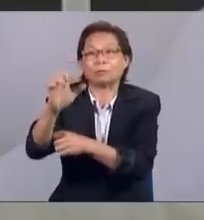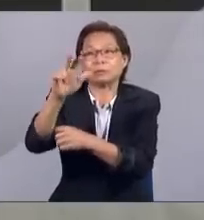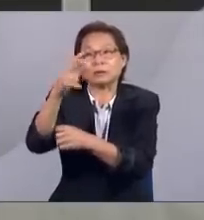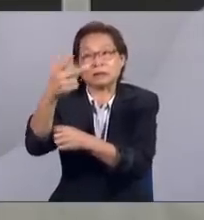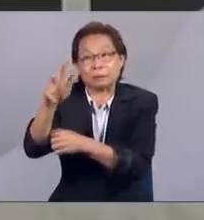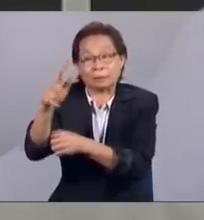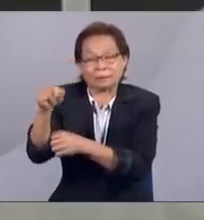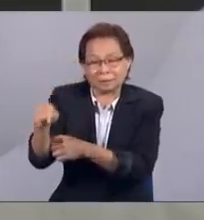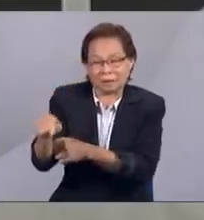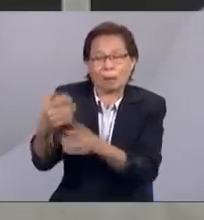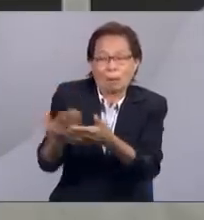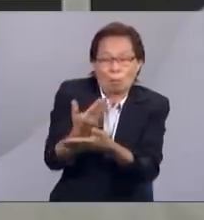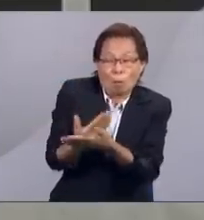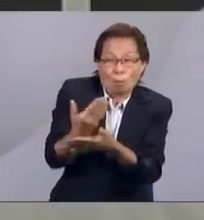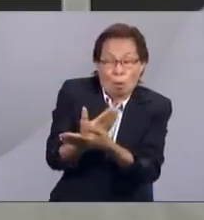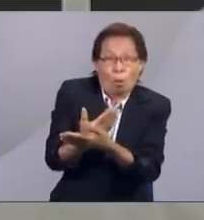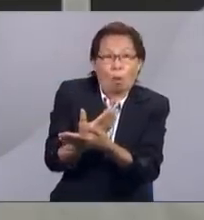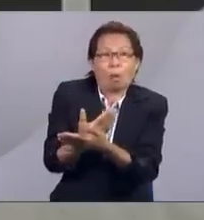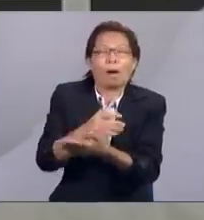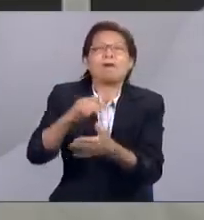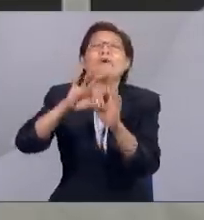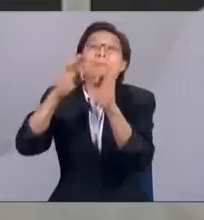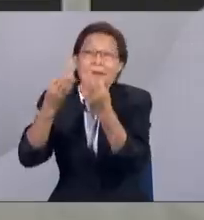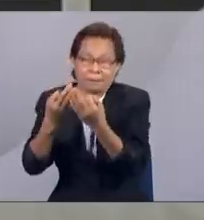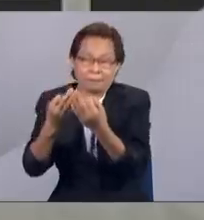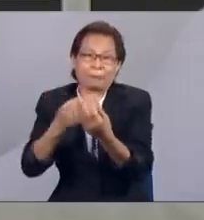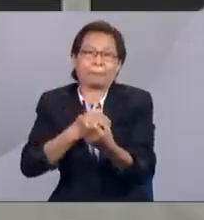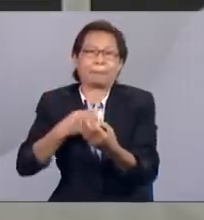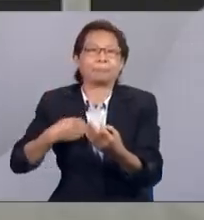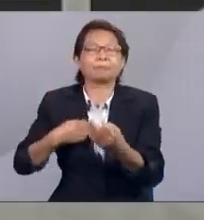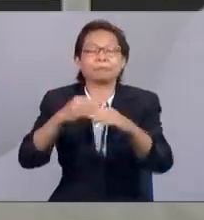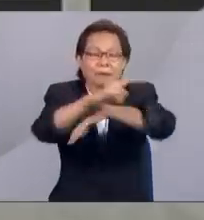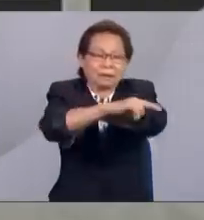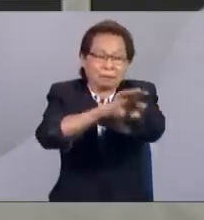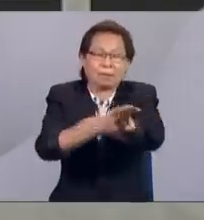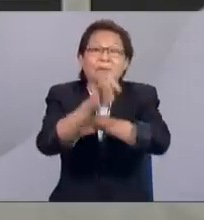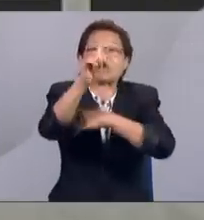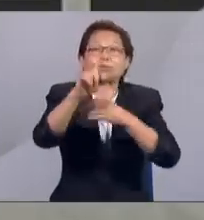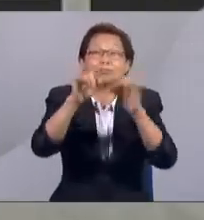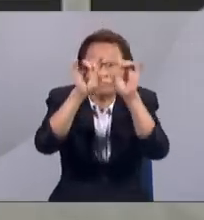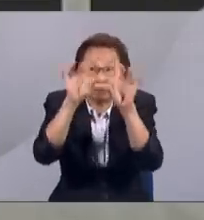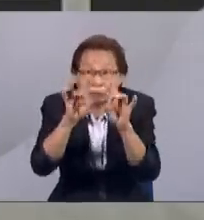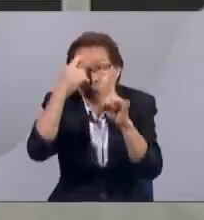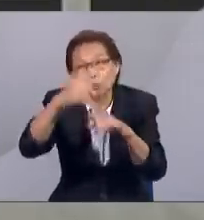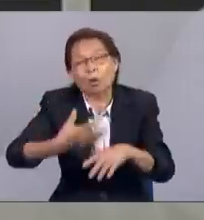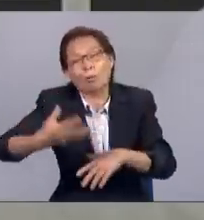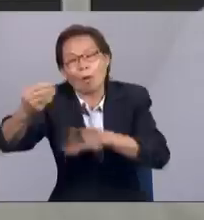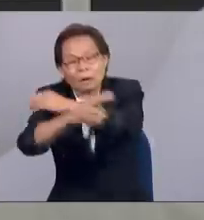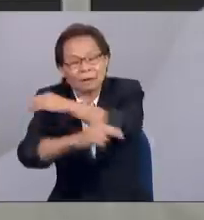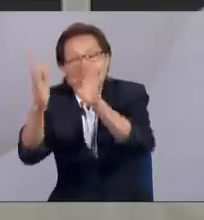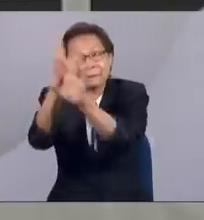8,513. Kes baru ini merupakan ahli keluarga. Di Negeri Sembilan, 1 kes saringan untuk pulang ke Negeri